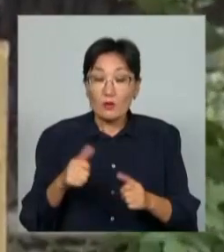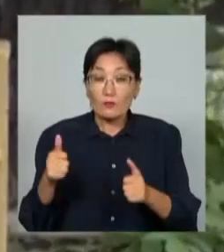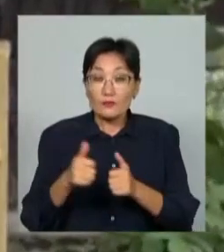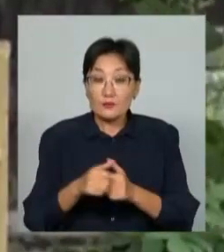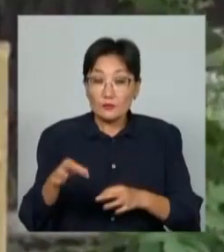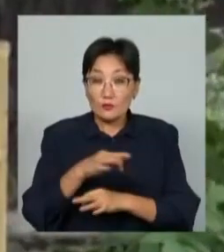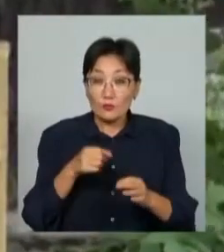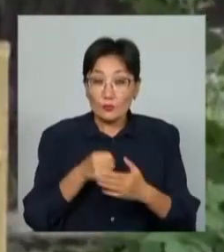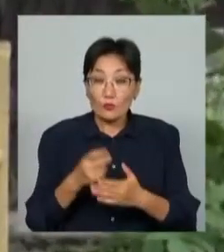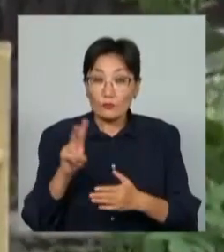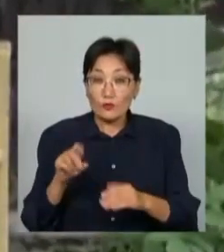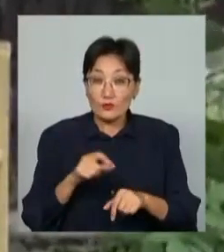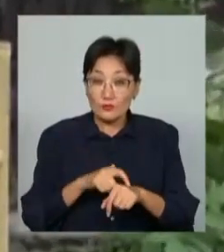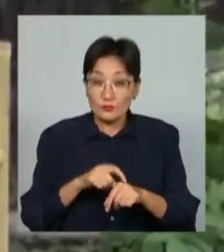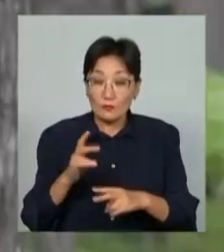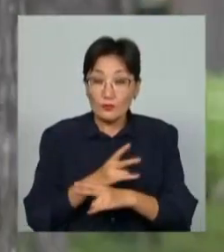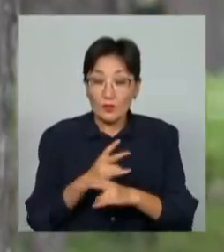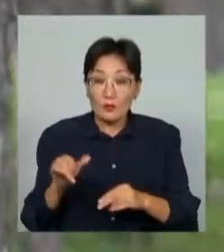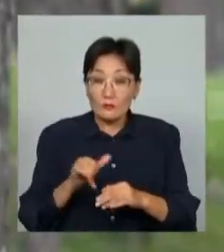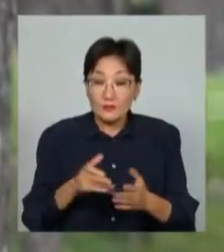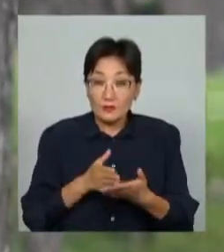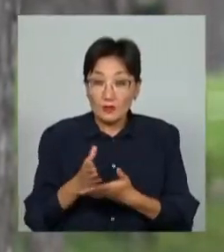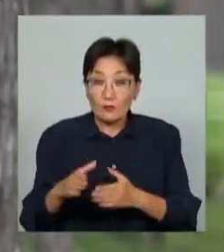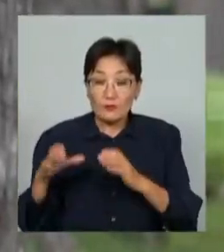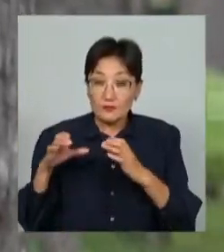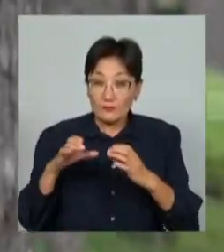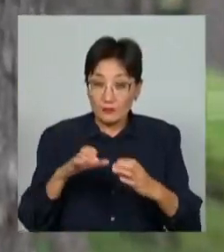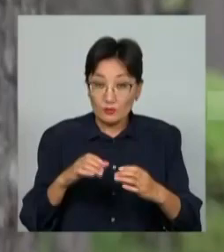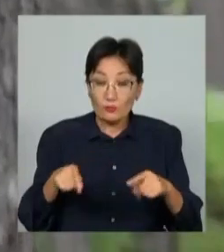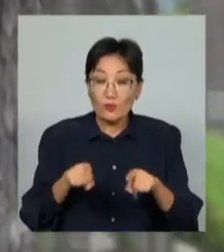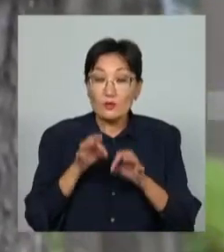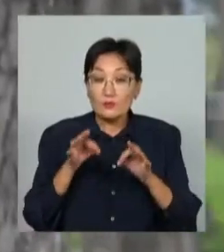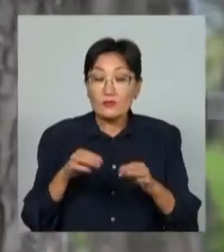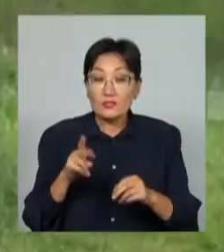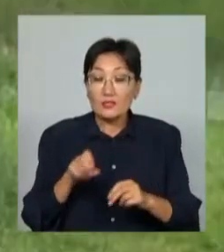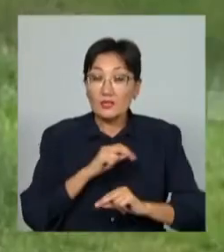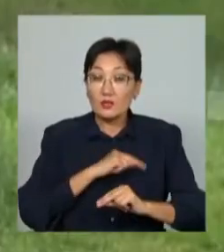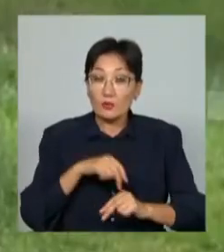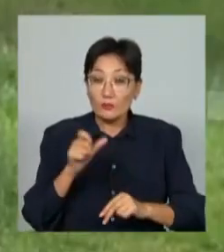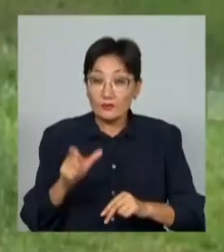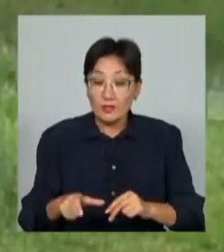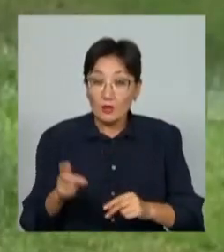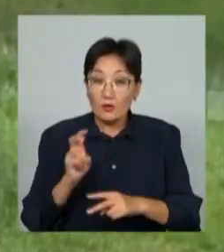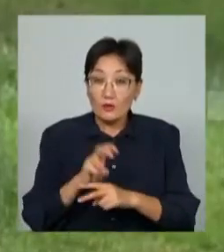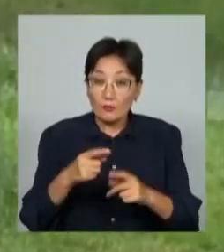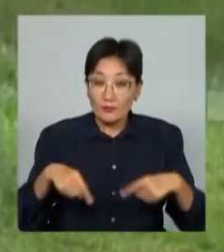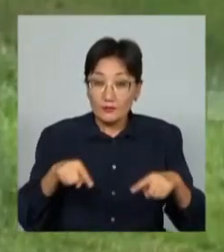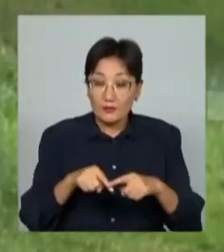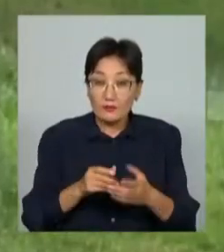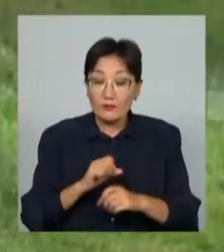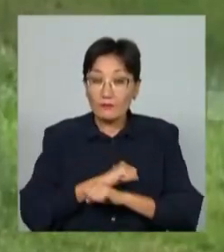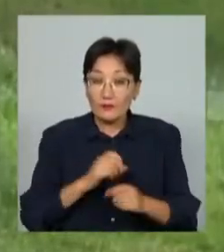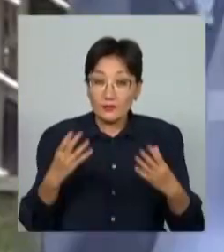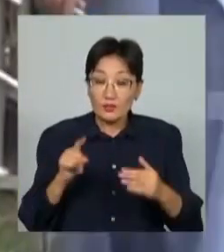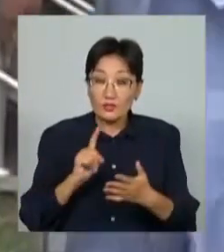до 2 часов ночи. В эту субботу на маршруты выйдет общественный транспорт. Отмечу, как работники, так и посетители заведений в выходные